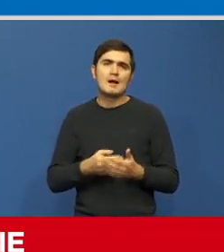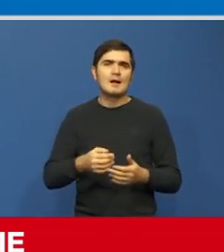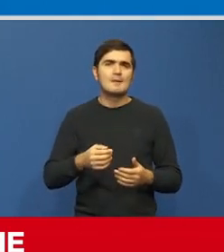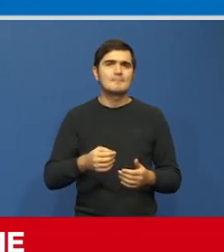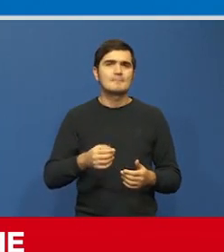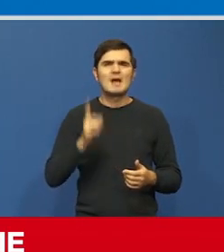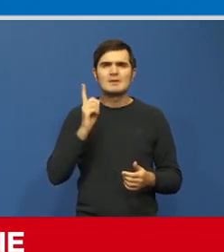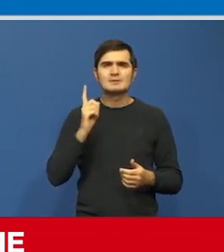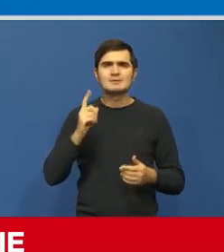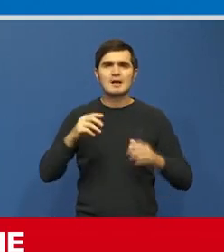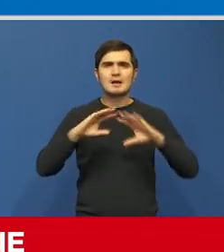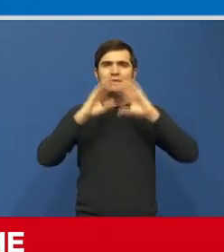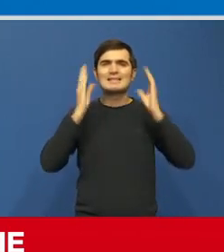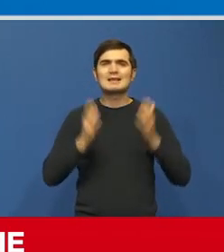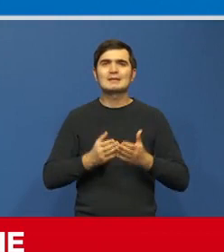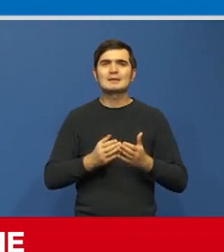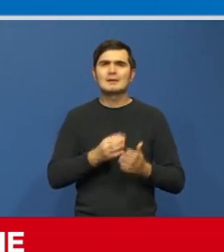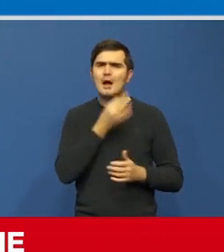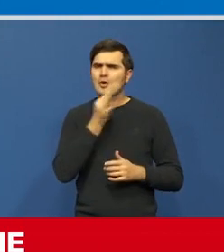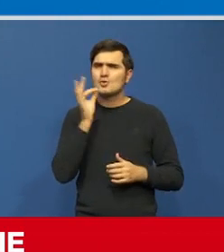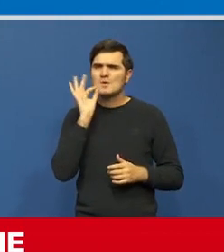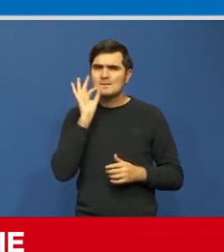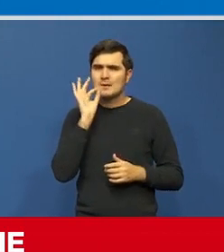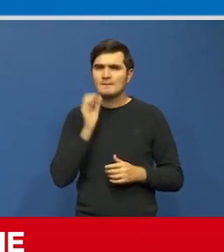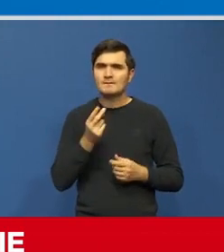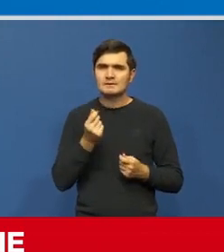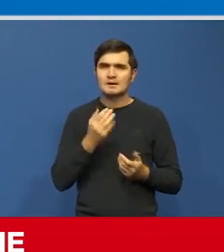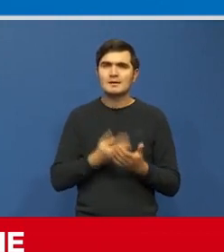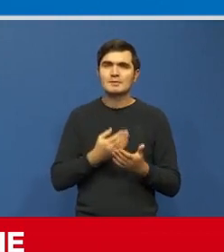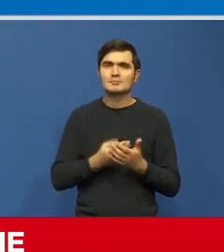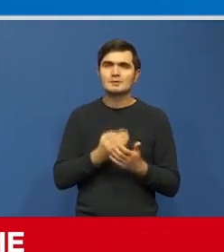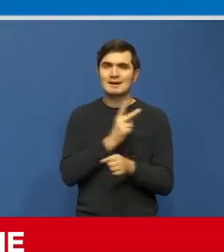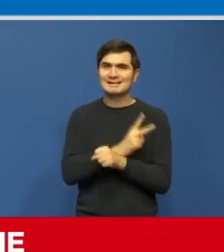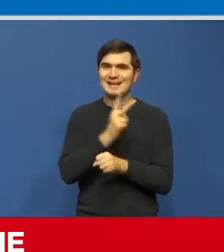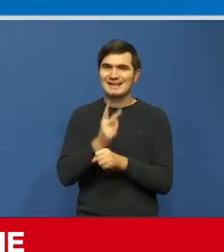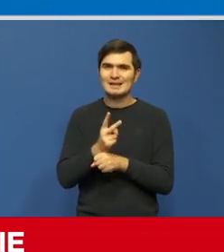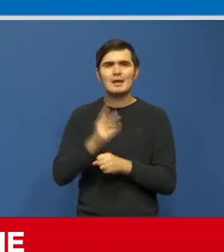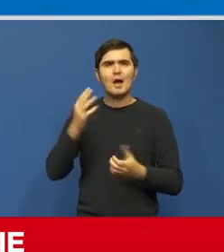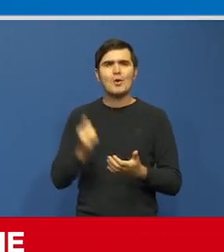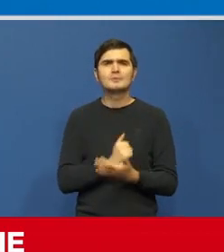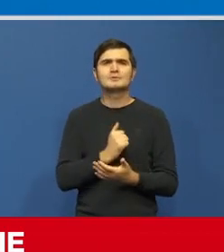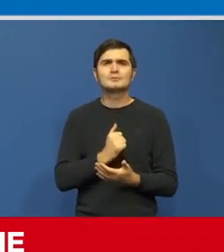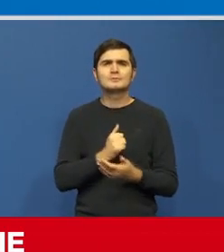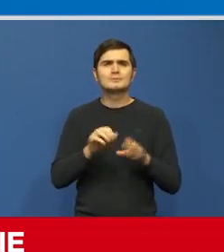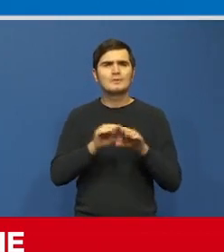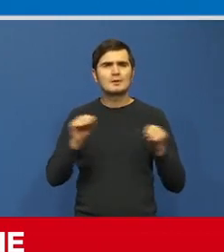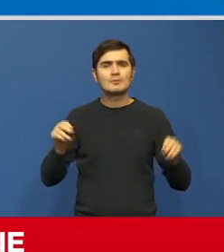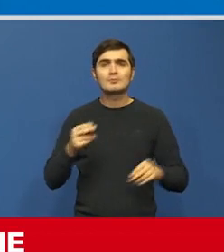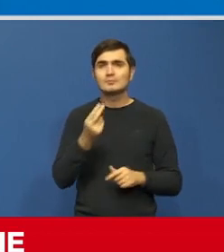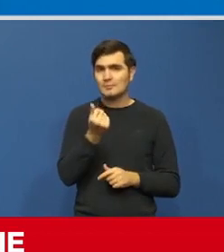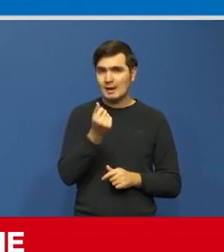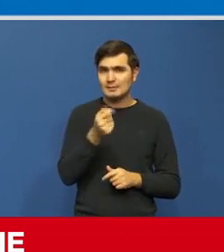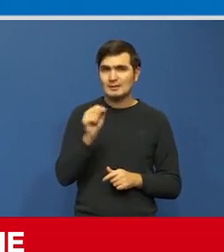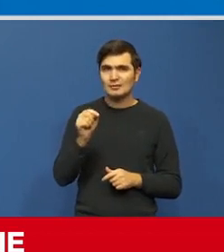avertizare a integrității fiscale anonime, în care statele au obținut mulți bani de pe